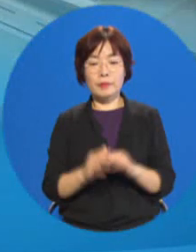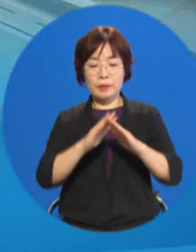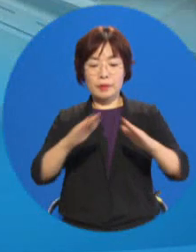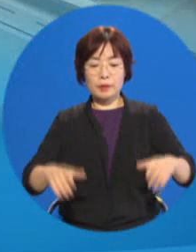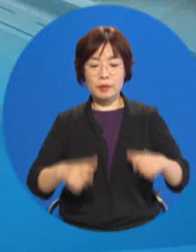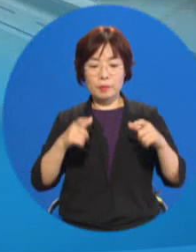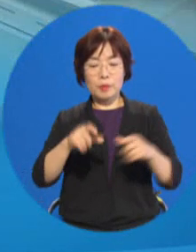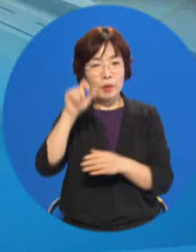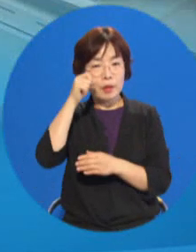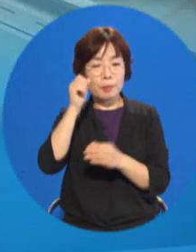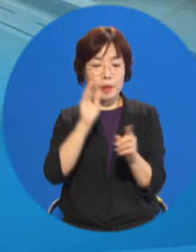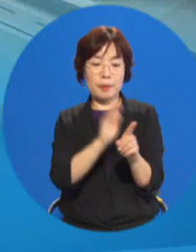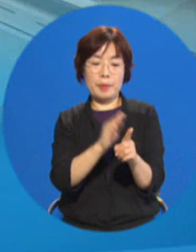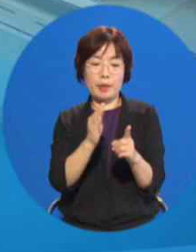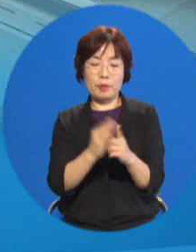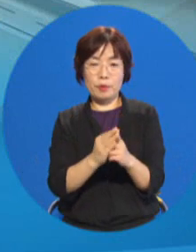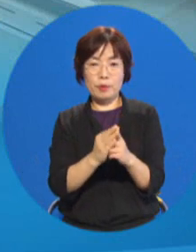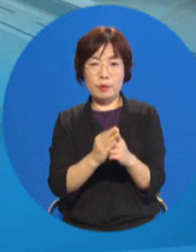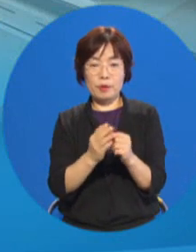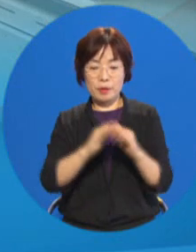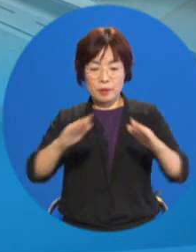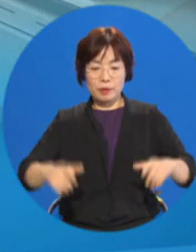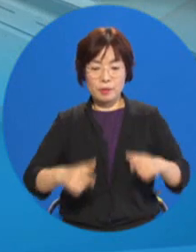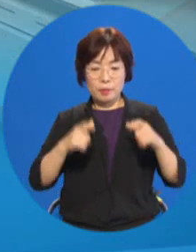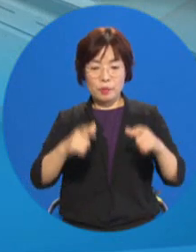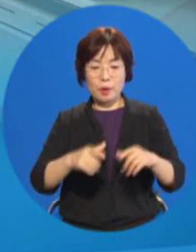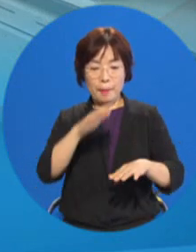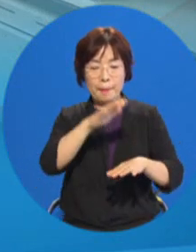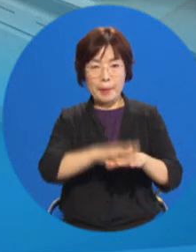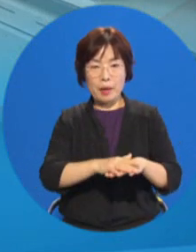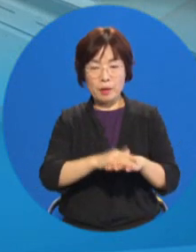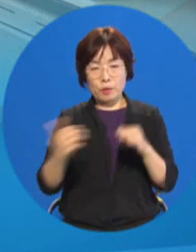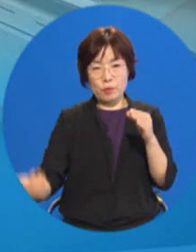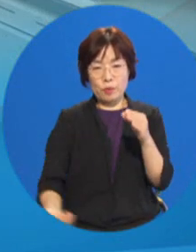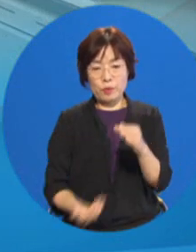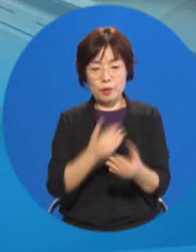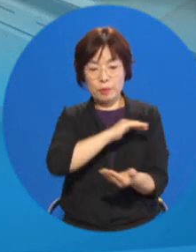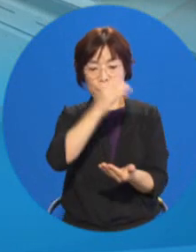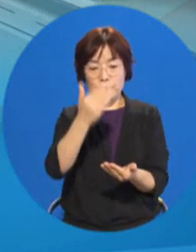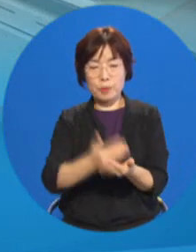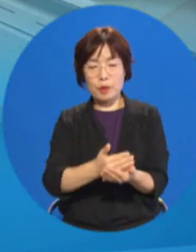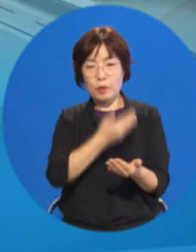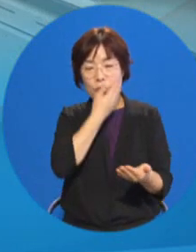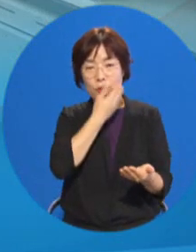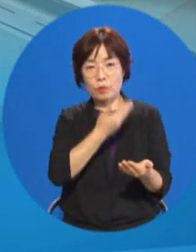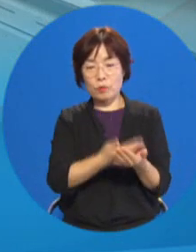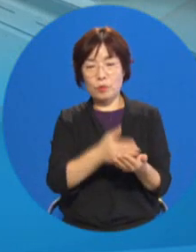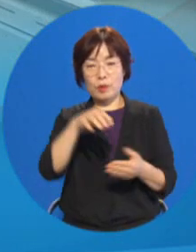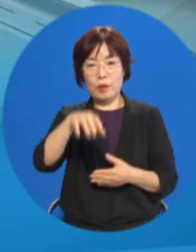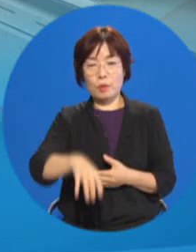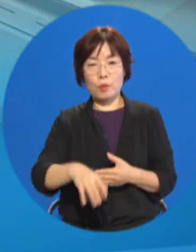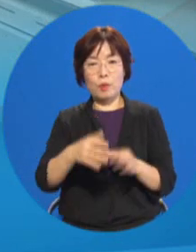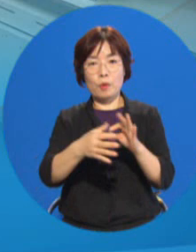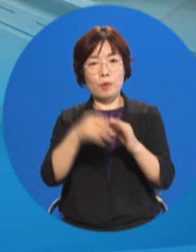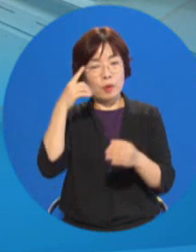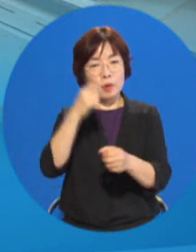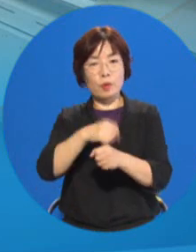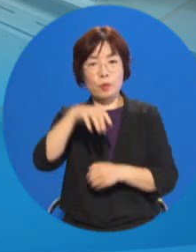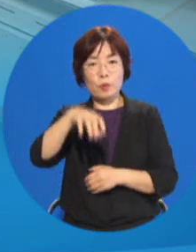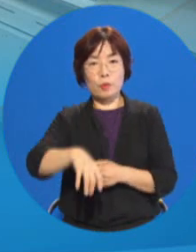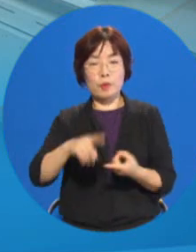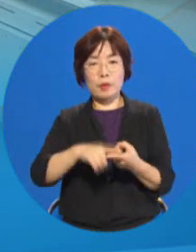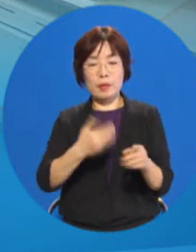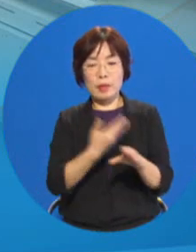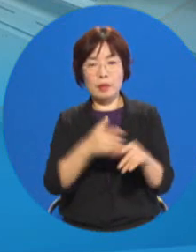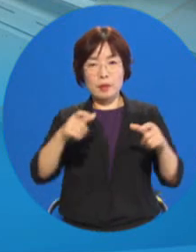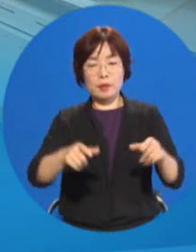전남은 양파와 마늘을 비롯해 국내 노지채소 최대 주산지로 꼽히고 있지만 관련 연구시설은 다른 지역에 비해 상당히